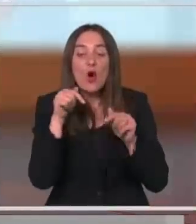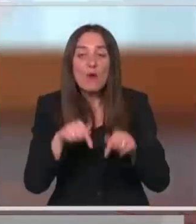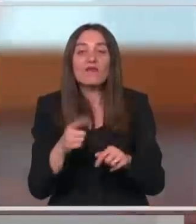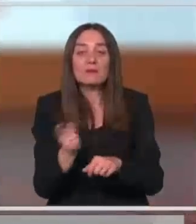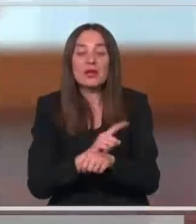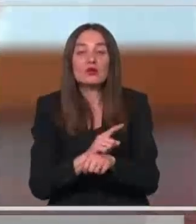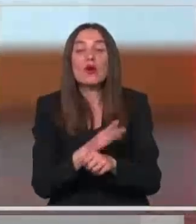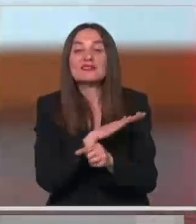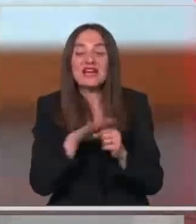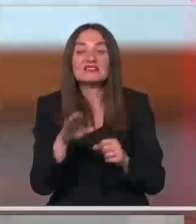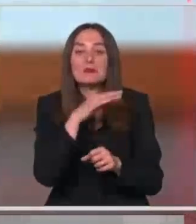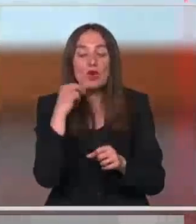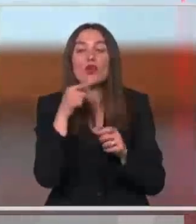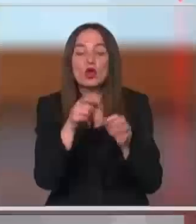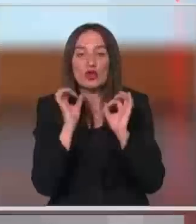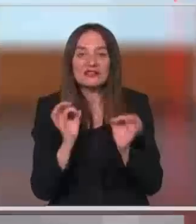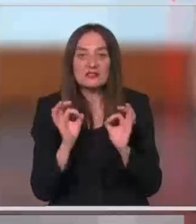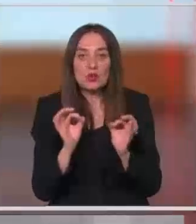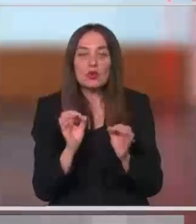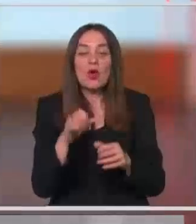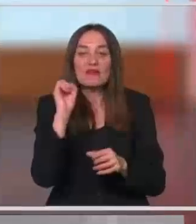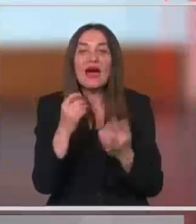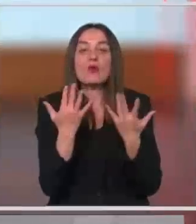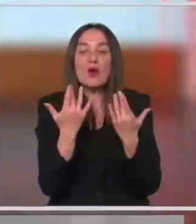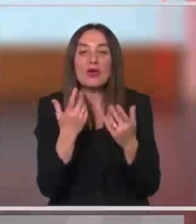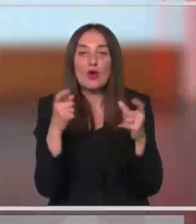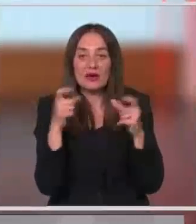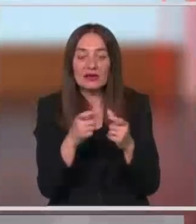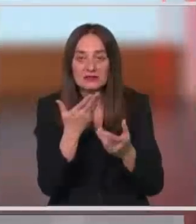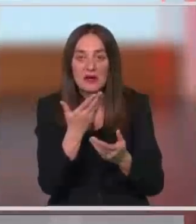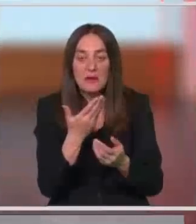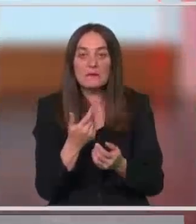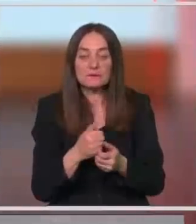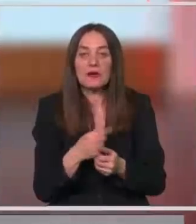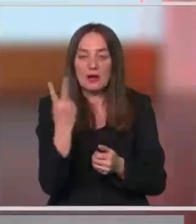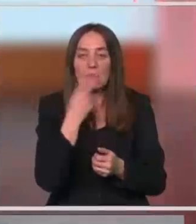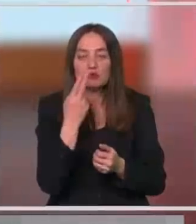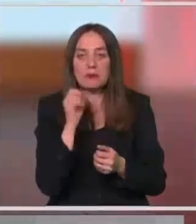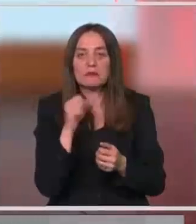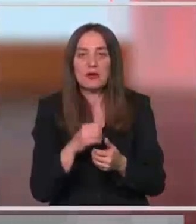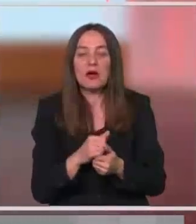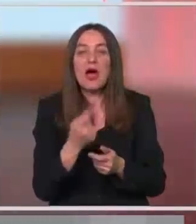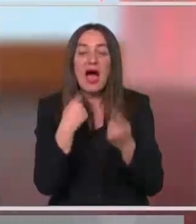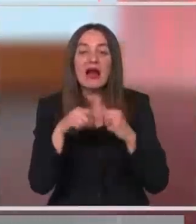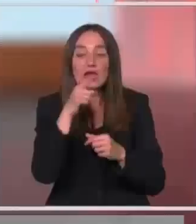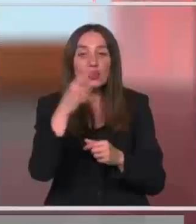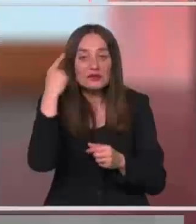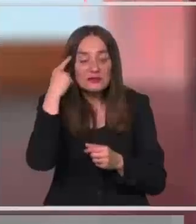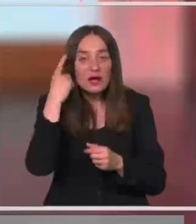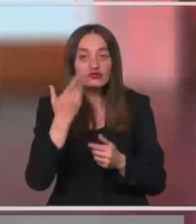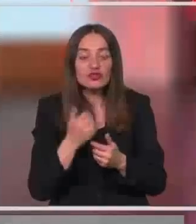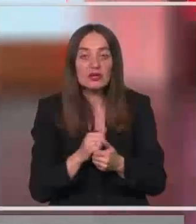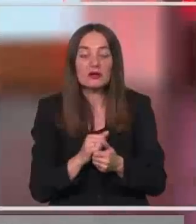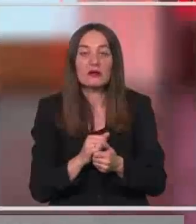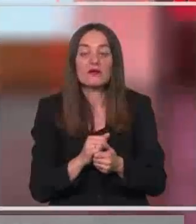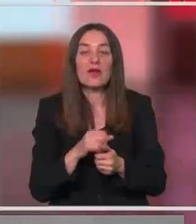trenutku sasvim dovoljno, to je sigurno, da ukoliko kriza bude trajala 3 meseca, tako je, da nam ekonomija što pre izađe iz krize. Da